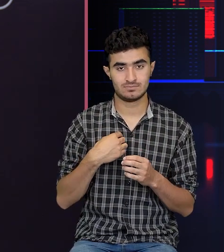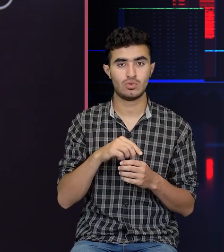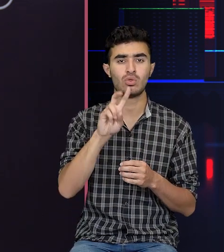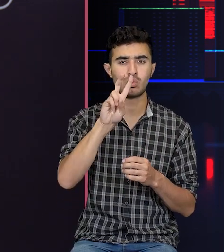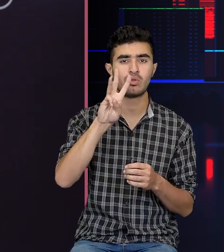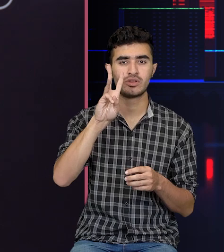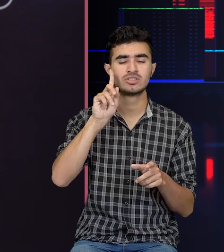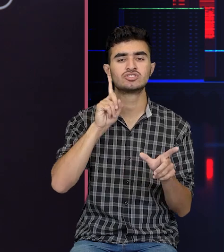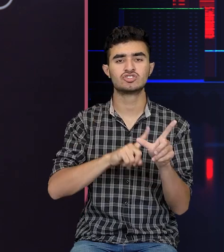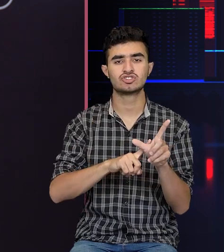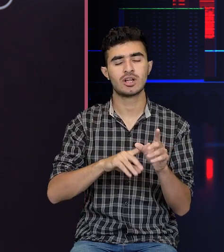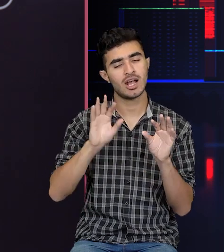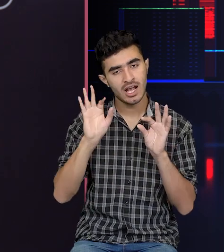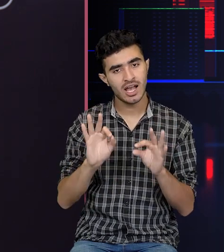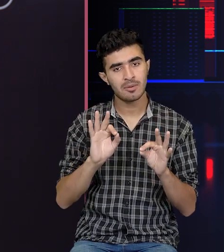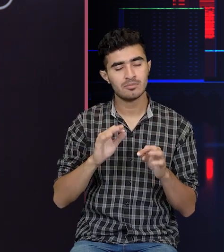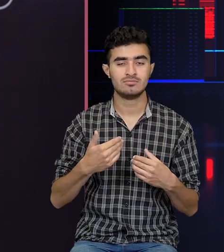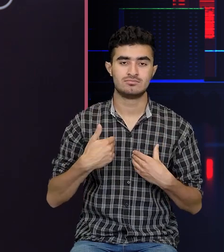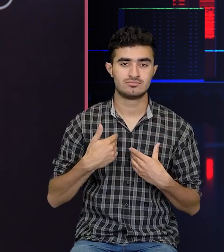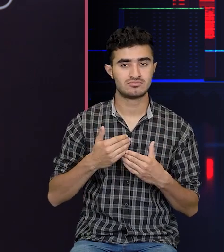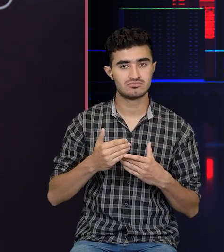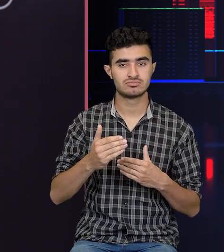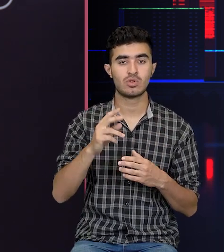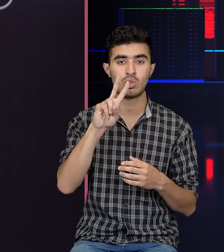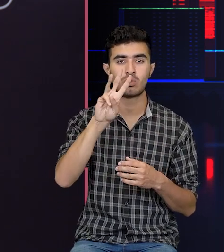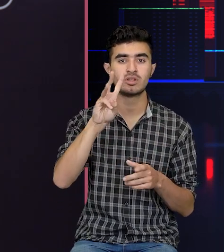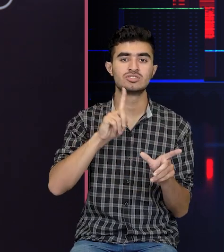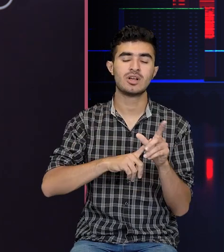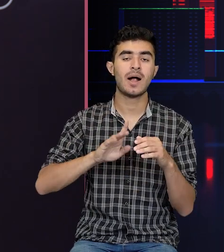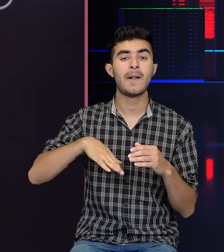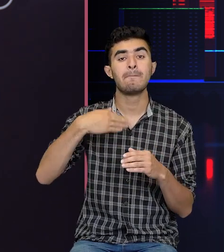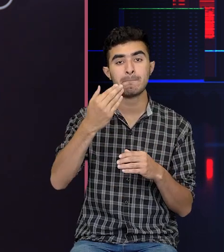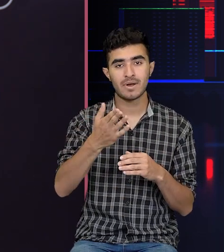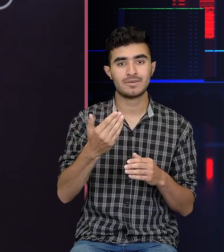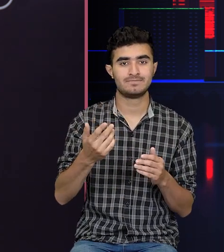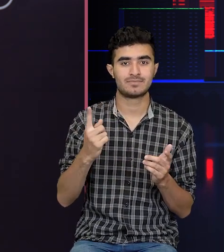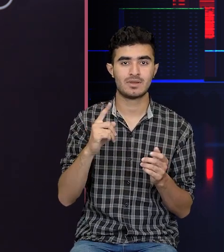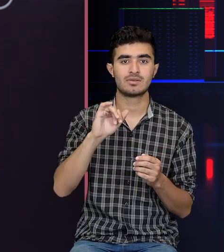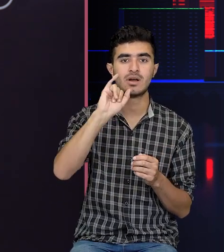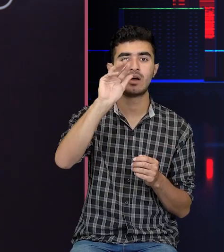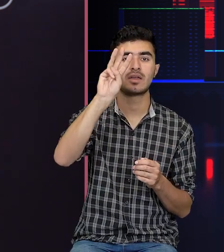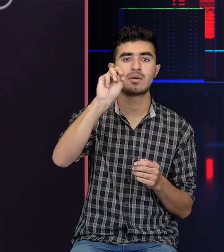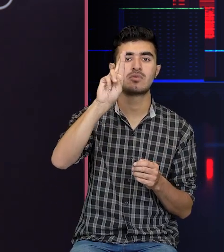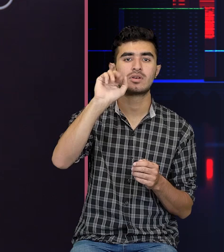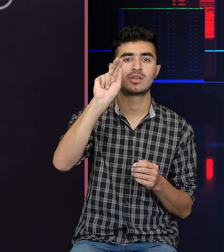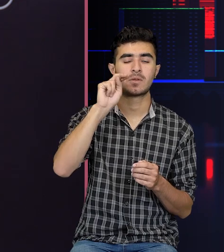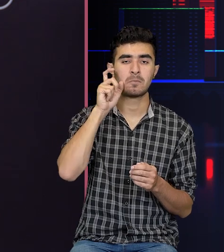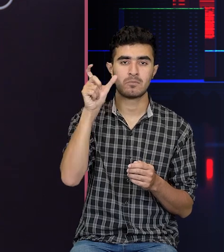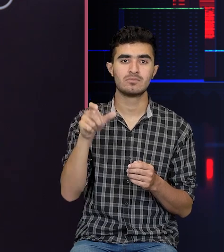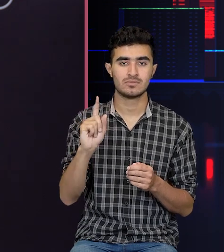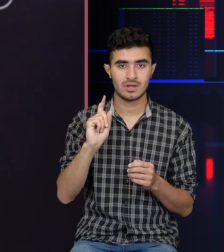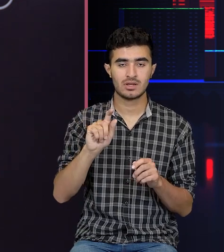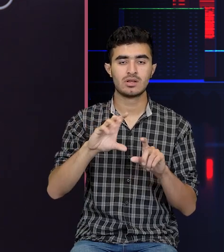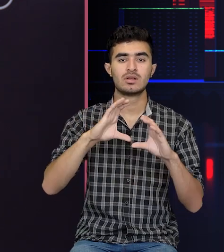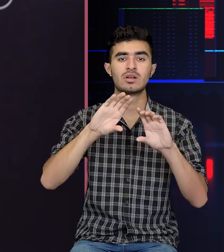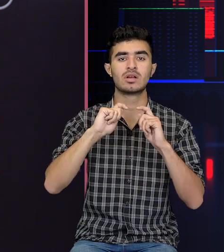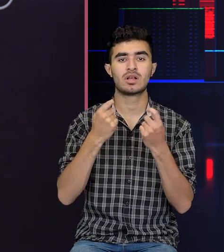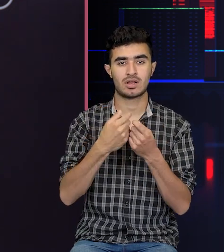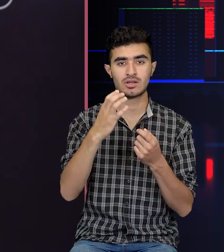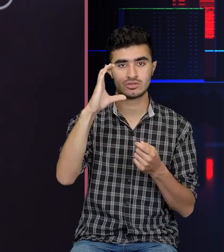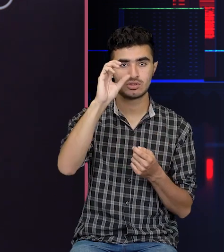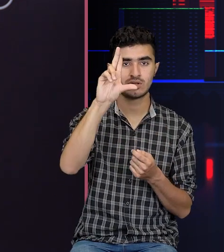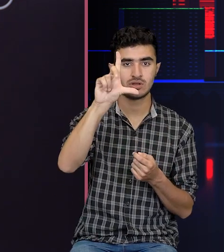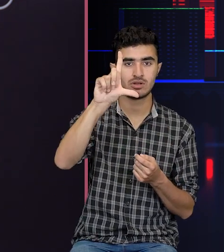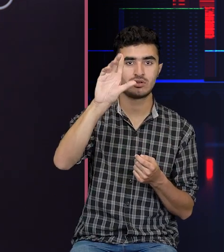उस्ताद शाहिद, जो मोहम्मद आसिफ के भी टीचर थे। तो मुझे नहीं पता था कि ये उनके बहुत अच्छे फ्रेंड भी हैं। जब मैं वहाँ पे खेलने गया तो उन्होंने